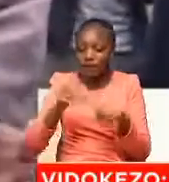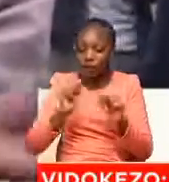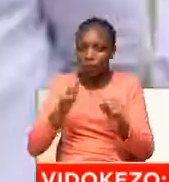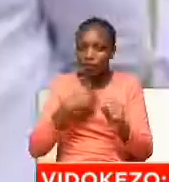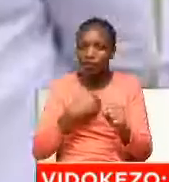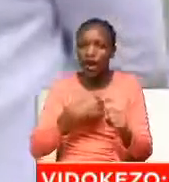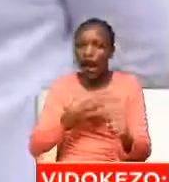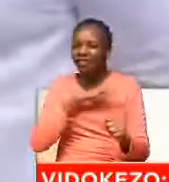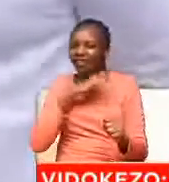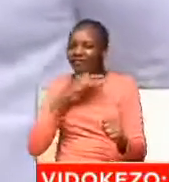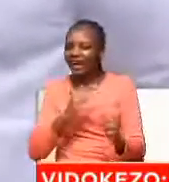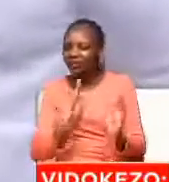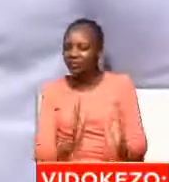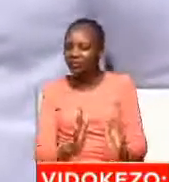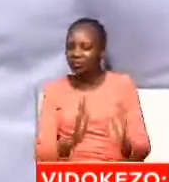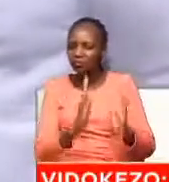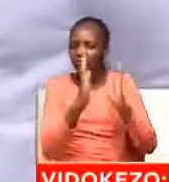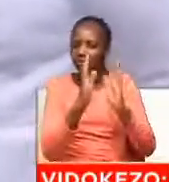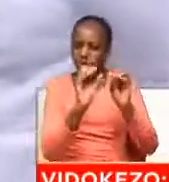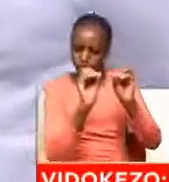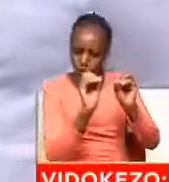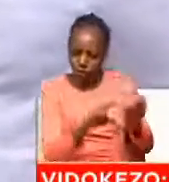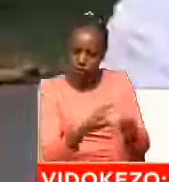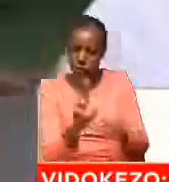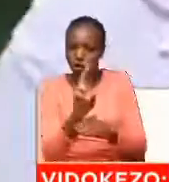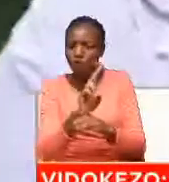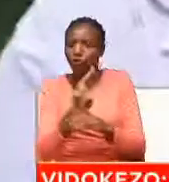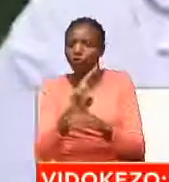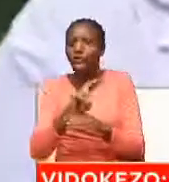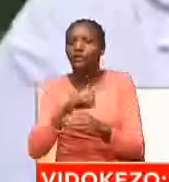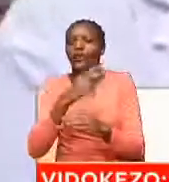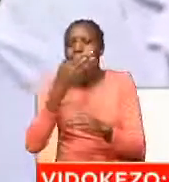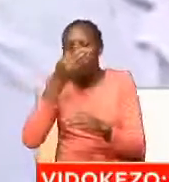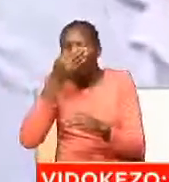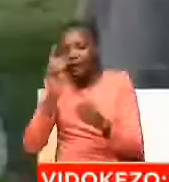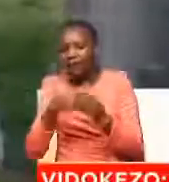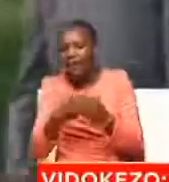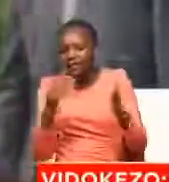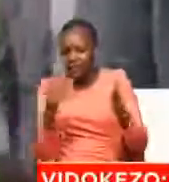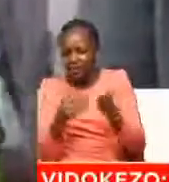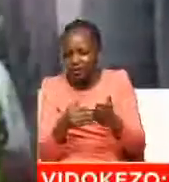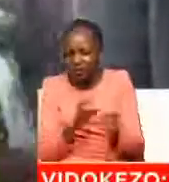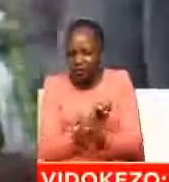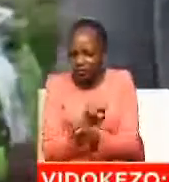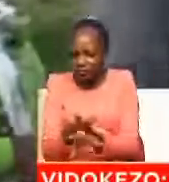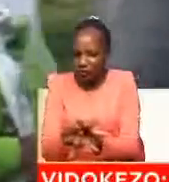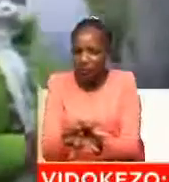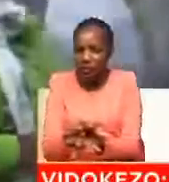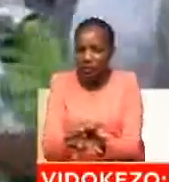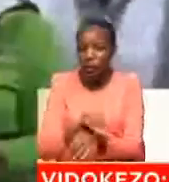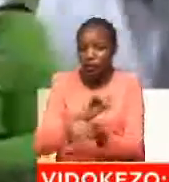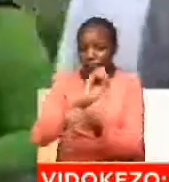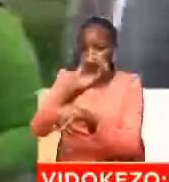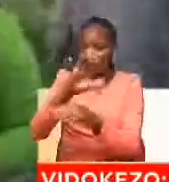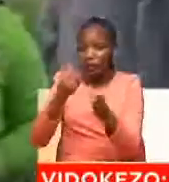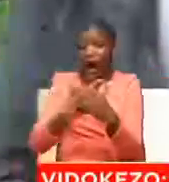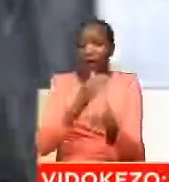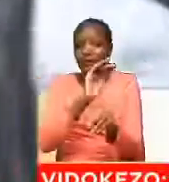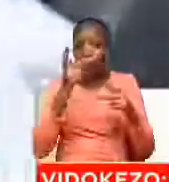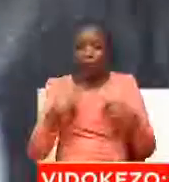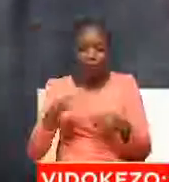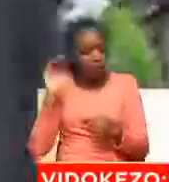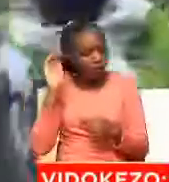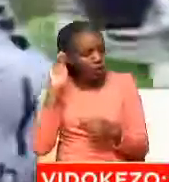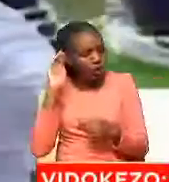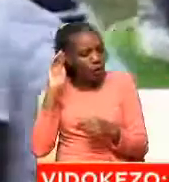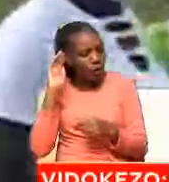za kutupa taka haswa barakoa zilizotumika ili kuzuia maambukizi, akiwataka wakazi eneo hilo kufuata